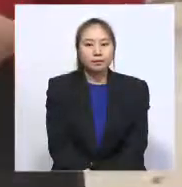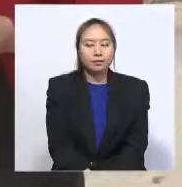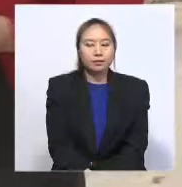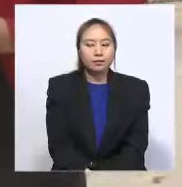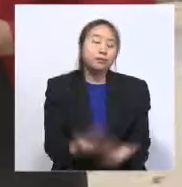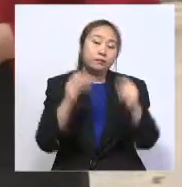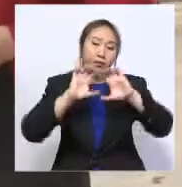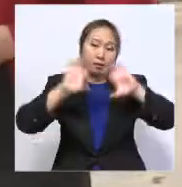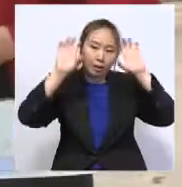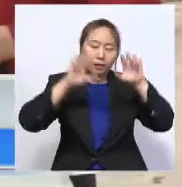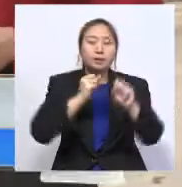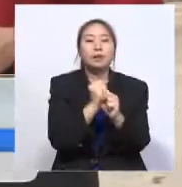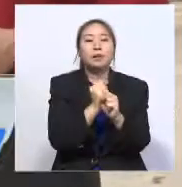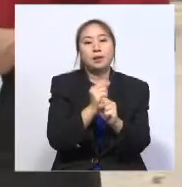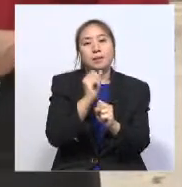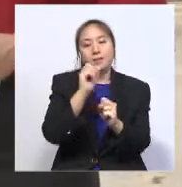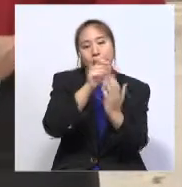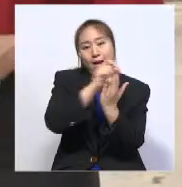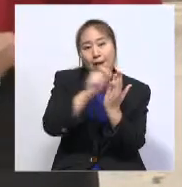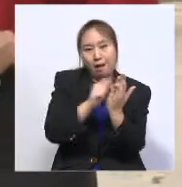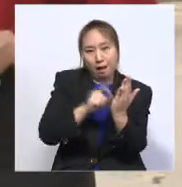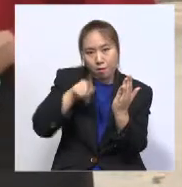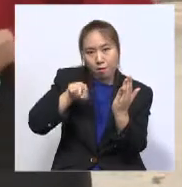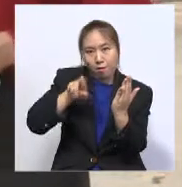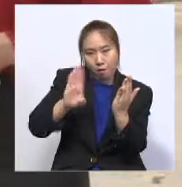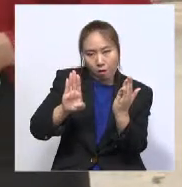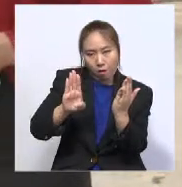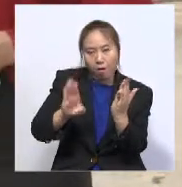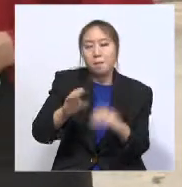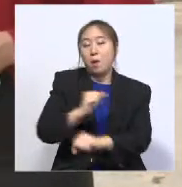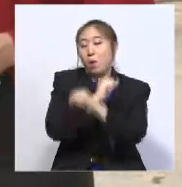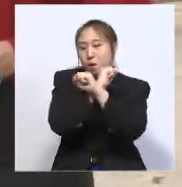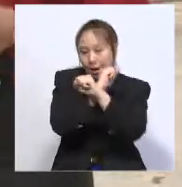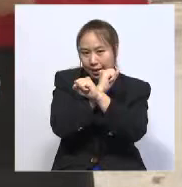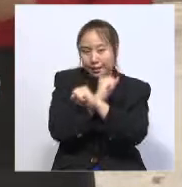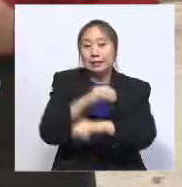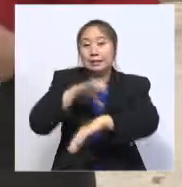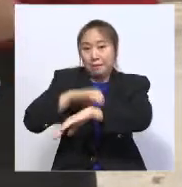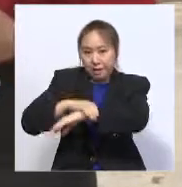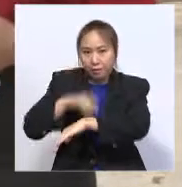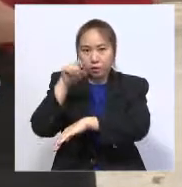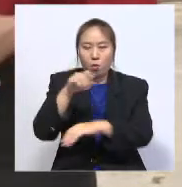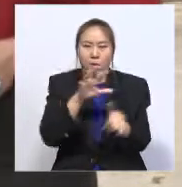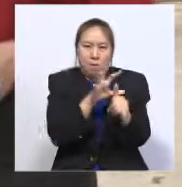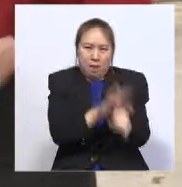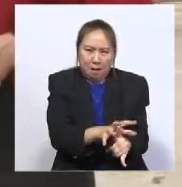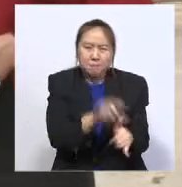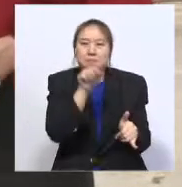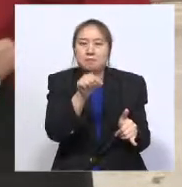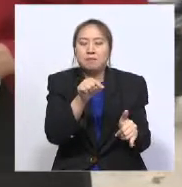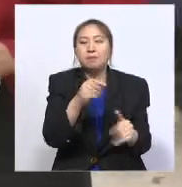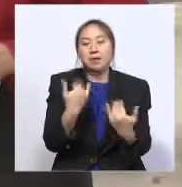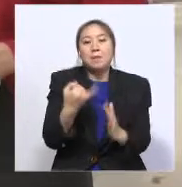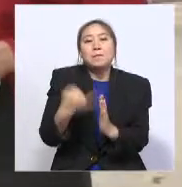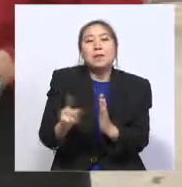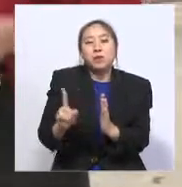พ รัฐบาลได้จัดทำร่างพระราชบัญญัติป้องกันและปราบปรามการใช้แรงงานบังคับพ.ศ.โดยมีการกำหนดลักษณะความผิดฐาน